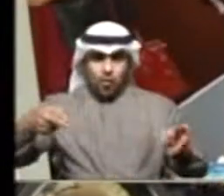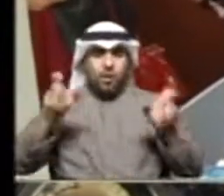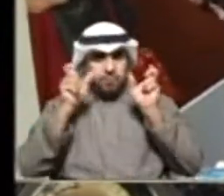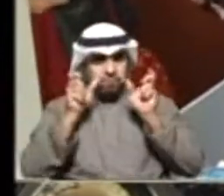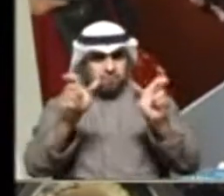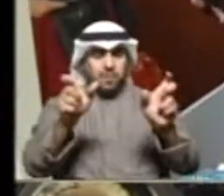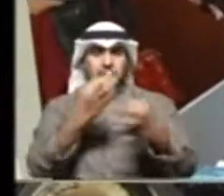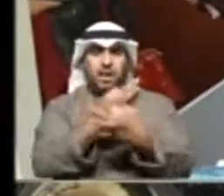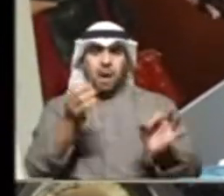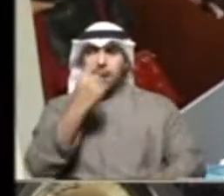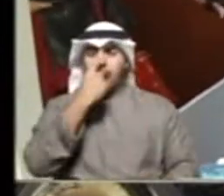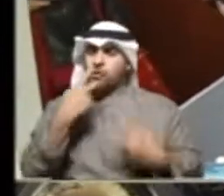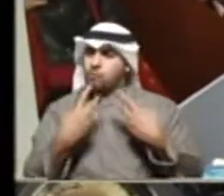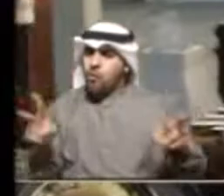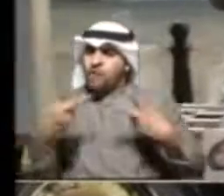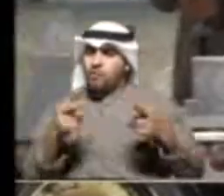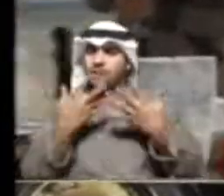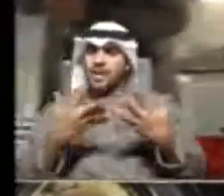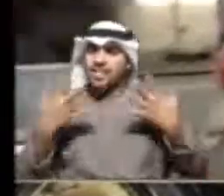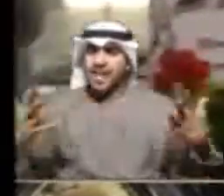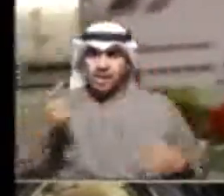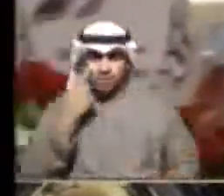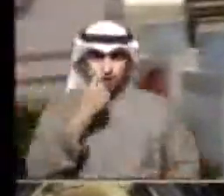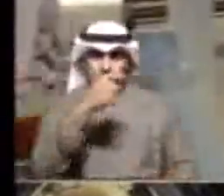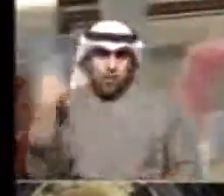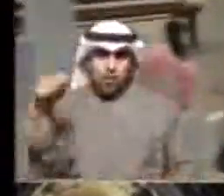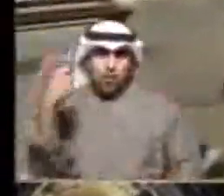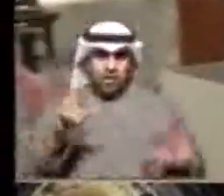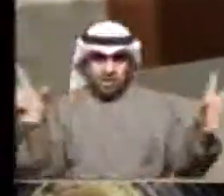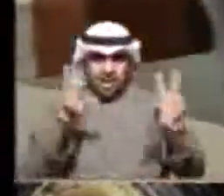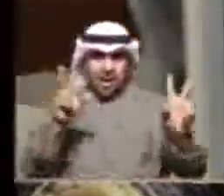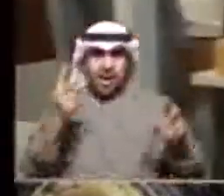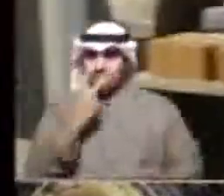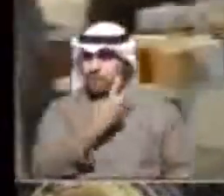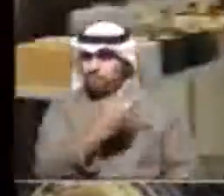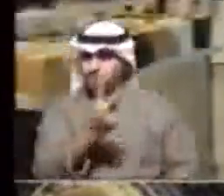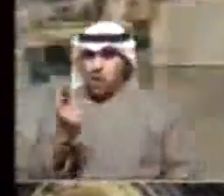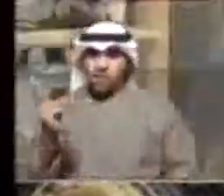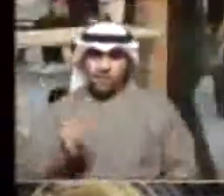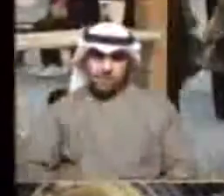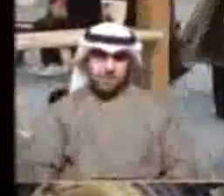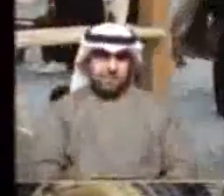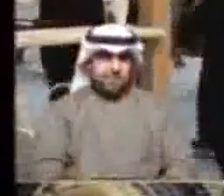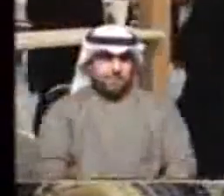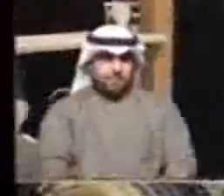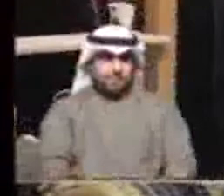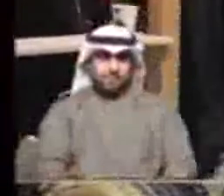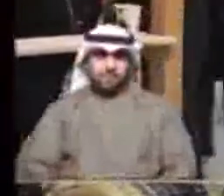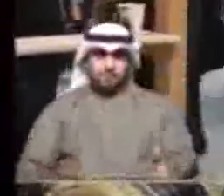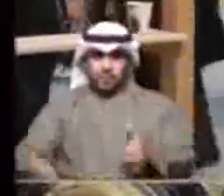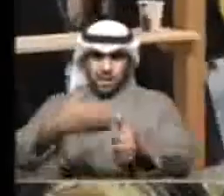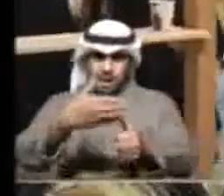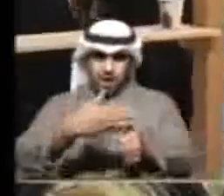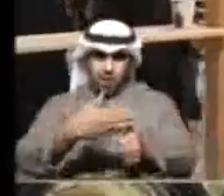وقد تجسد ذلك خلال الجولة التي قام بها وزير الإعلام للعارضين من الشباب. أول شيء أحب أشكر